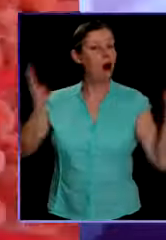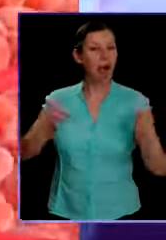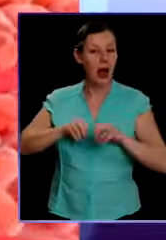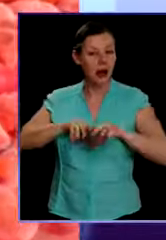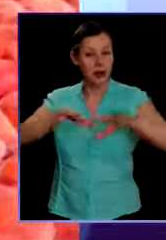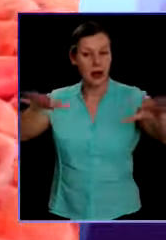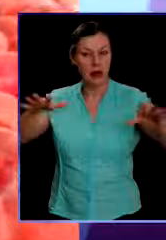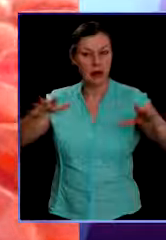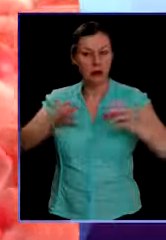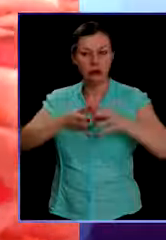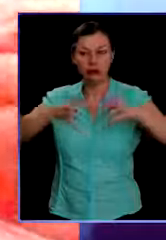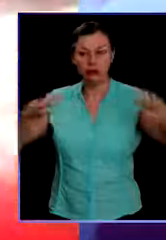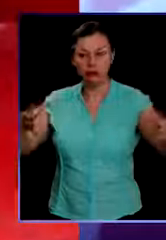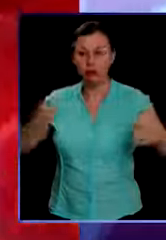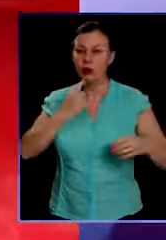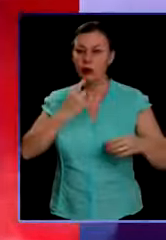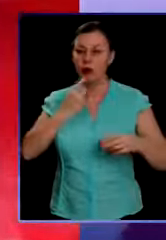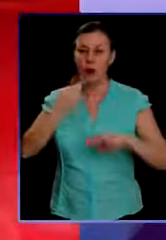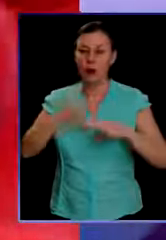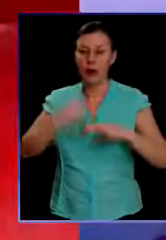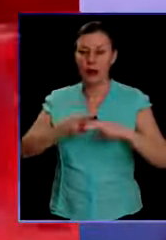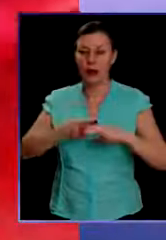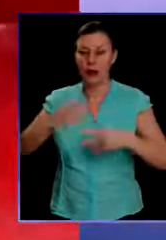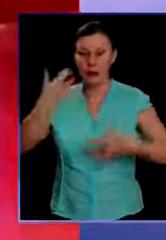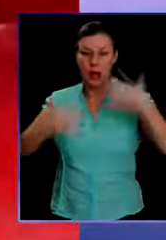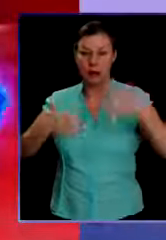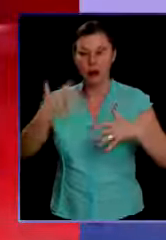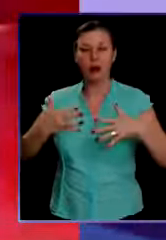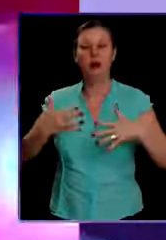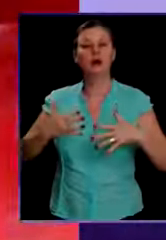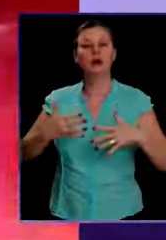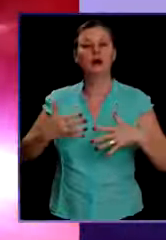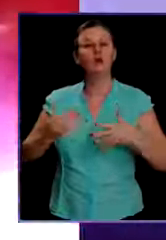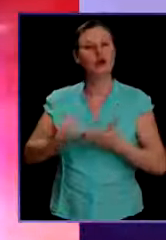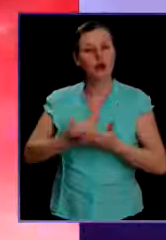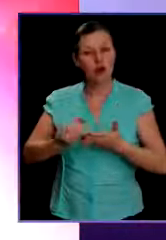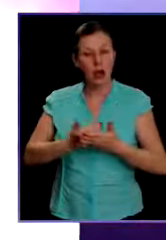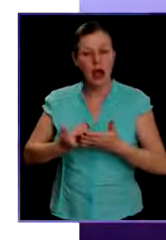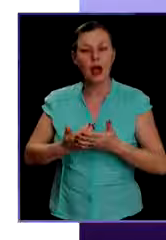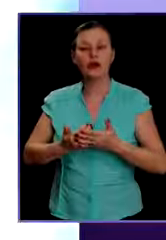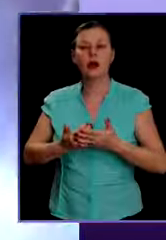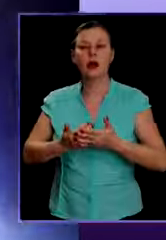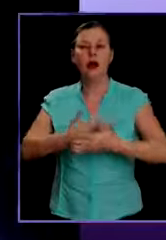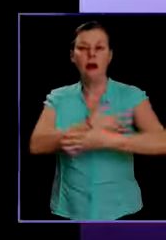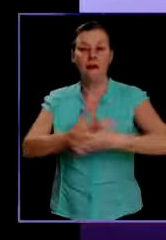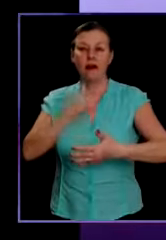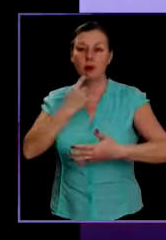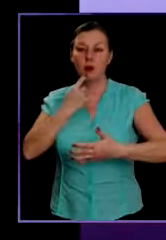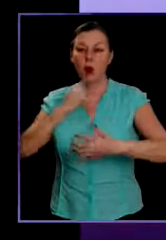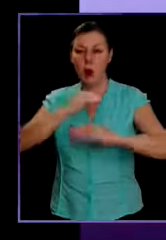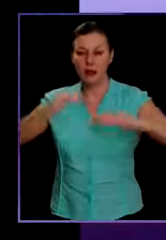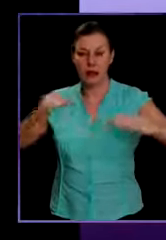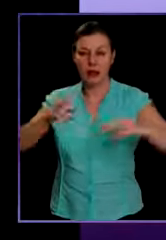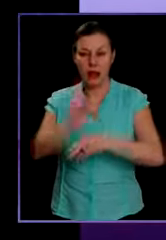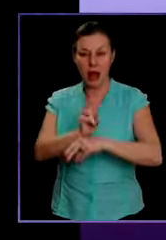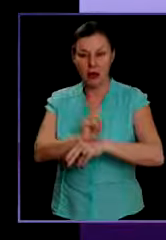Világszerte növekszik a diabéteszesek száma. Hatékony kezelésükhöz elengedhetetlen vércukorszintjük rendszeres ellenőrzése.